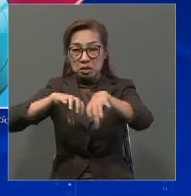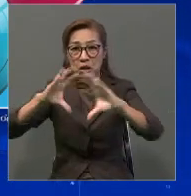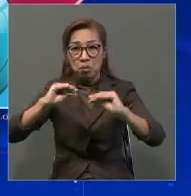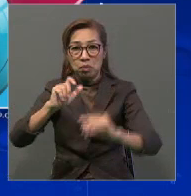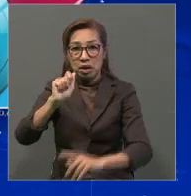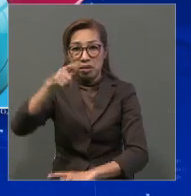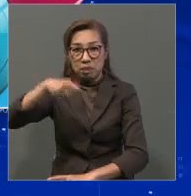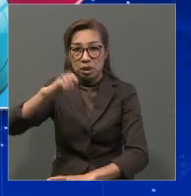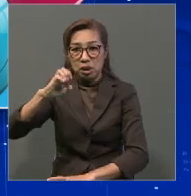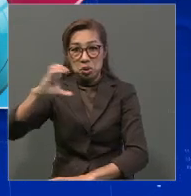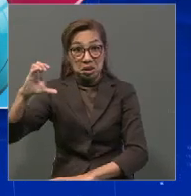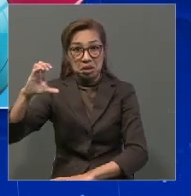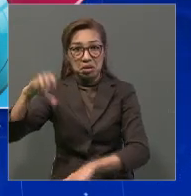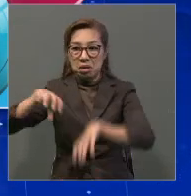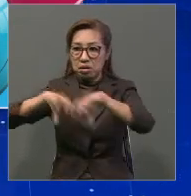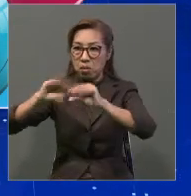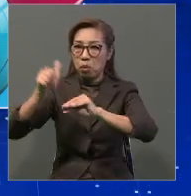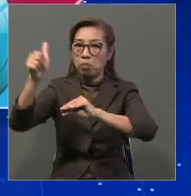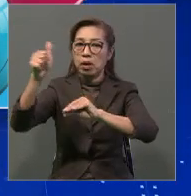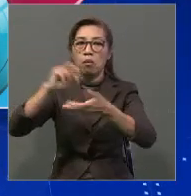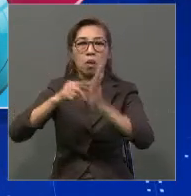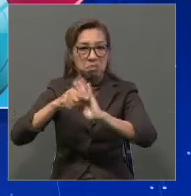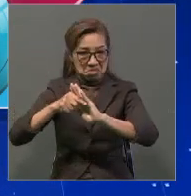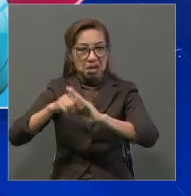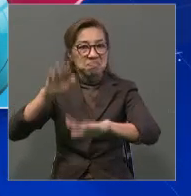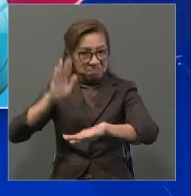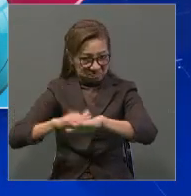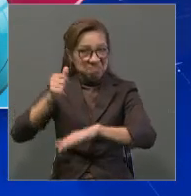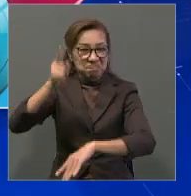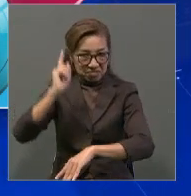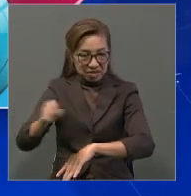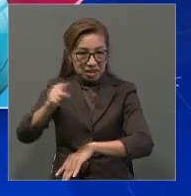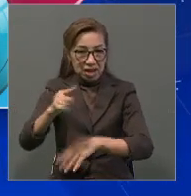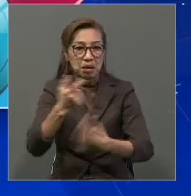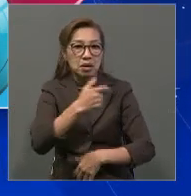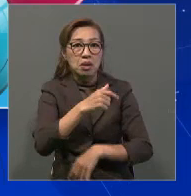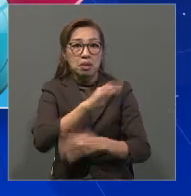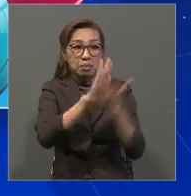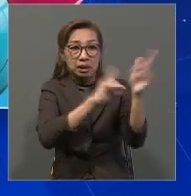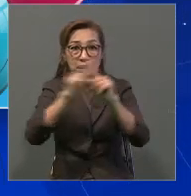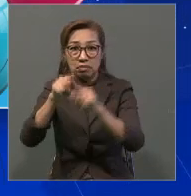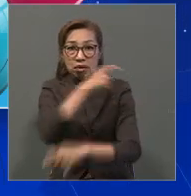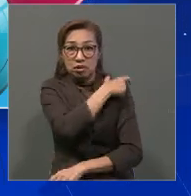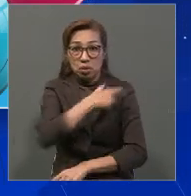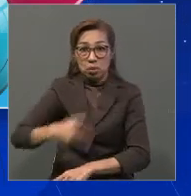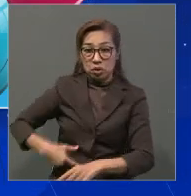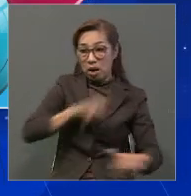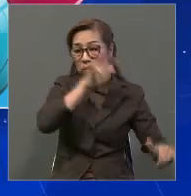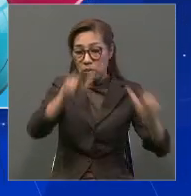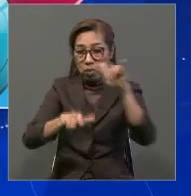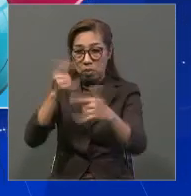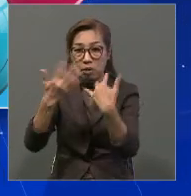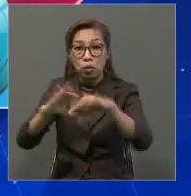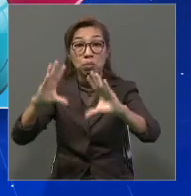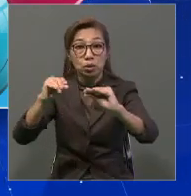อเปกเป็นสิ่งที่การันตีได้ว่าลุงเนี่ยมีความสามารถมีทั้งเจ้าชายประเทศต่างๆที่มาแล้วก็ว